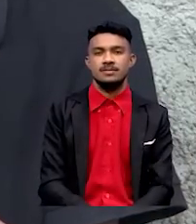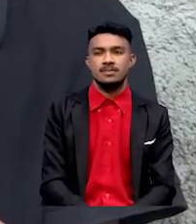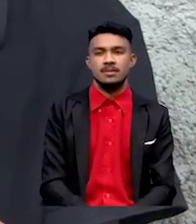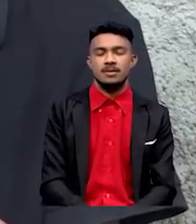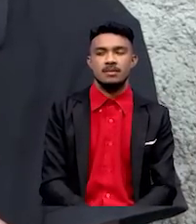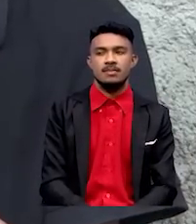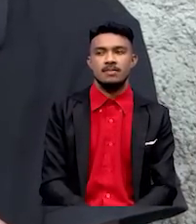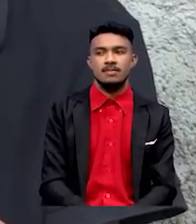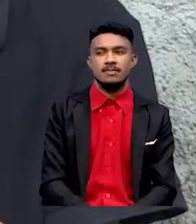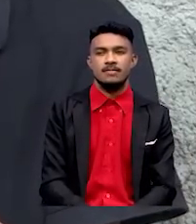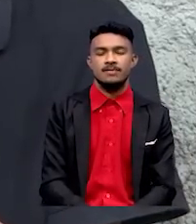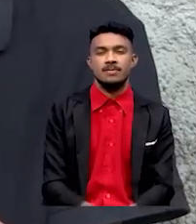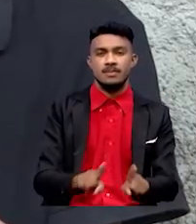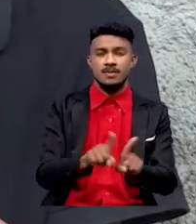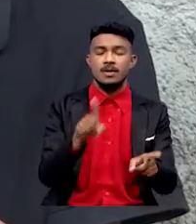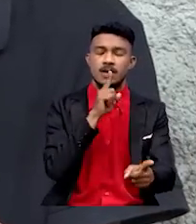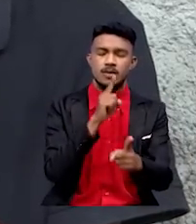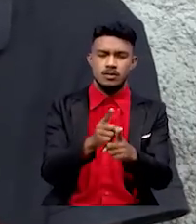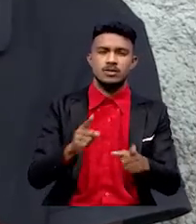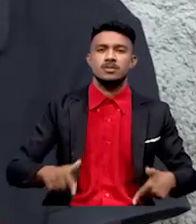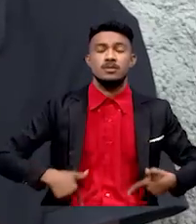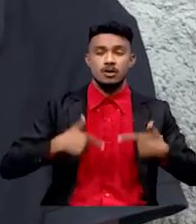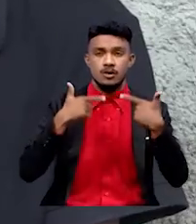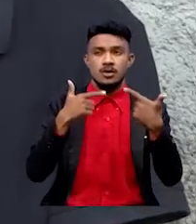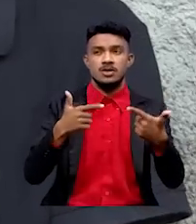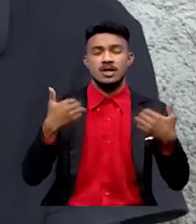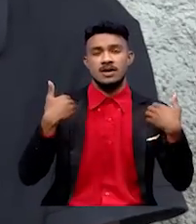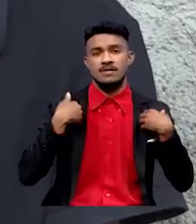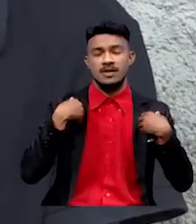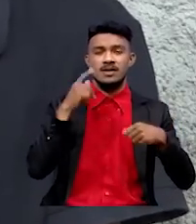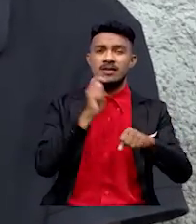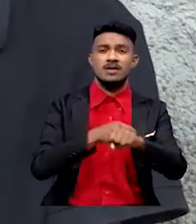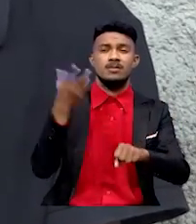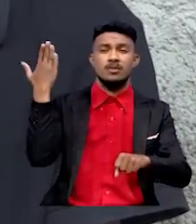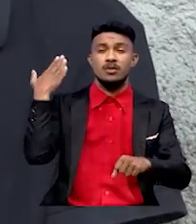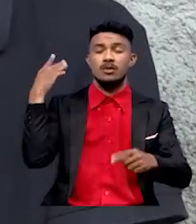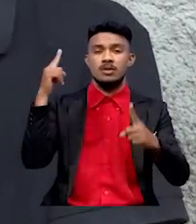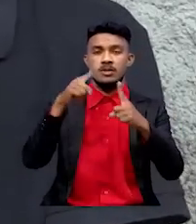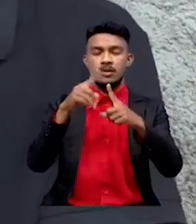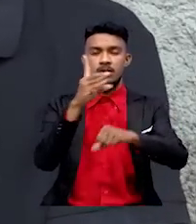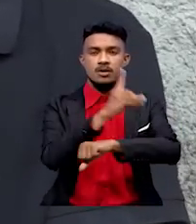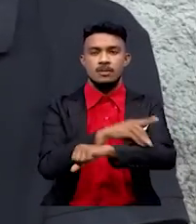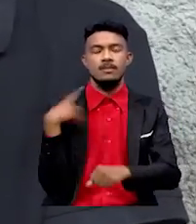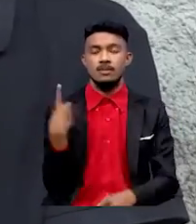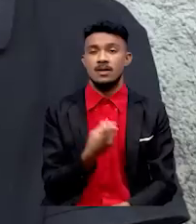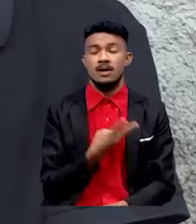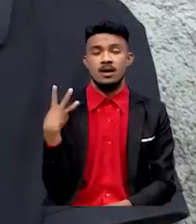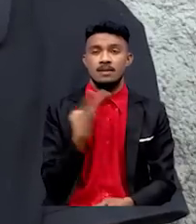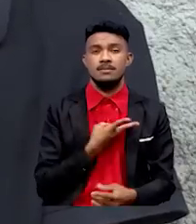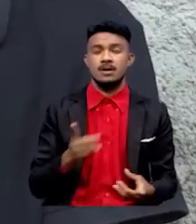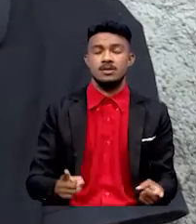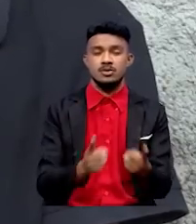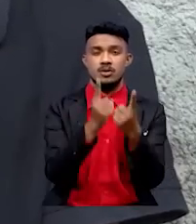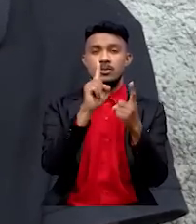Nebe realidade Moris ya tempo lo mai toen oin lorong ami asoro maket ne